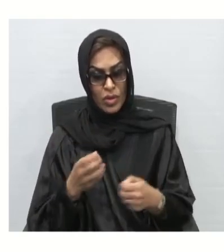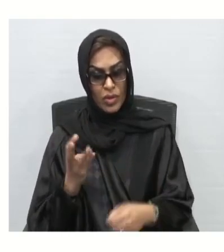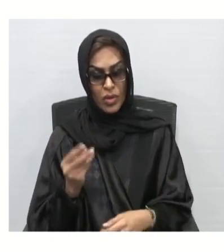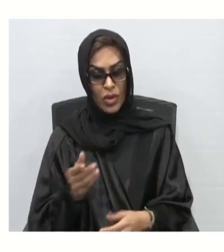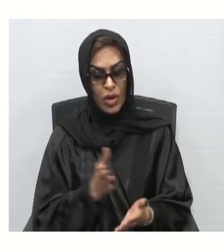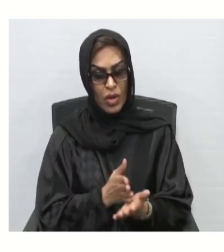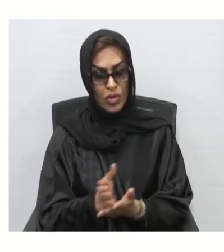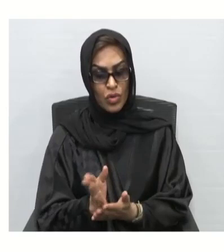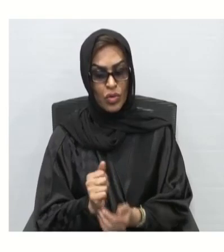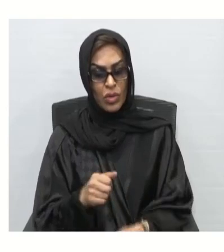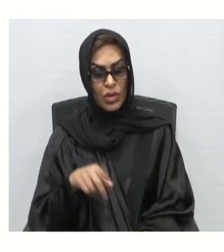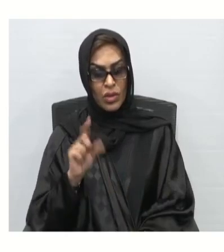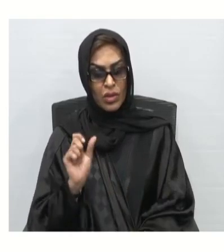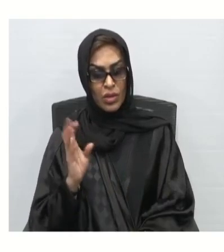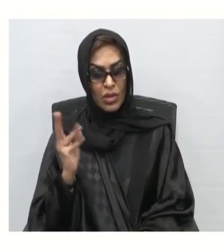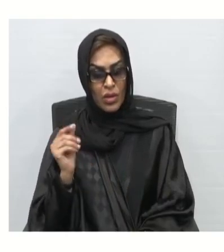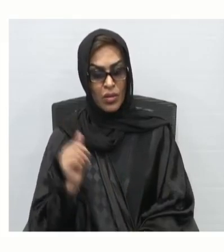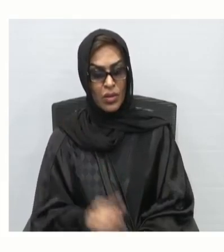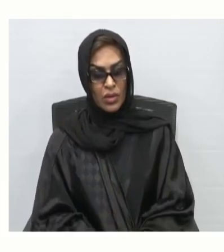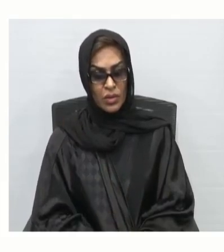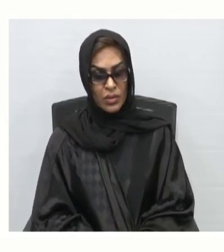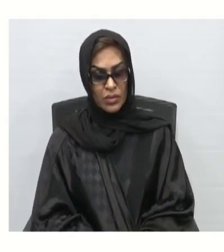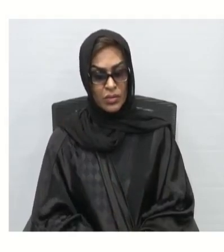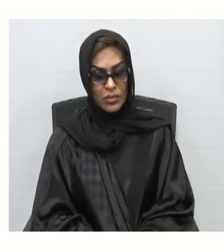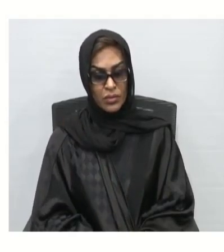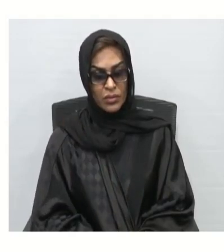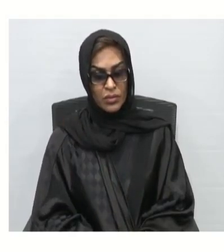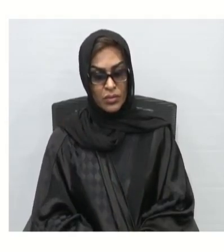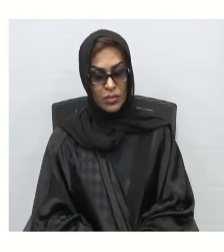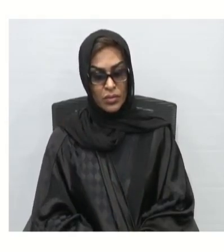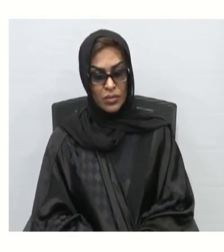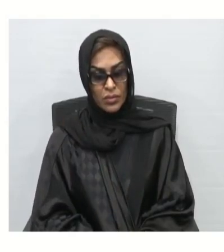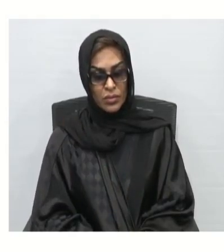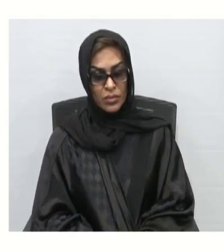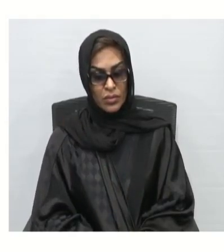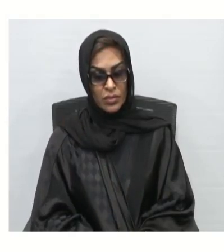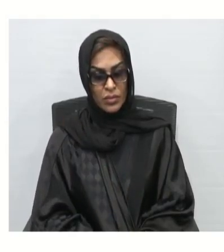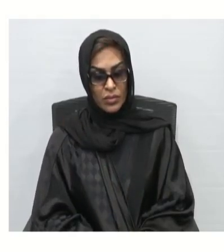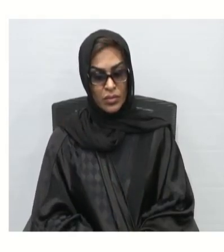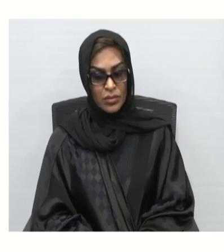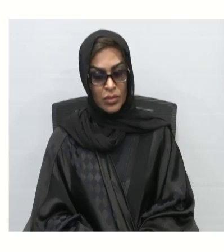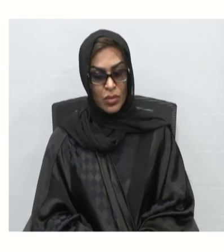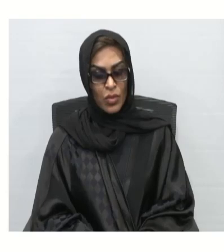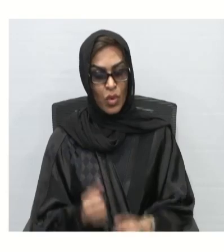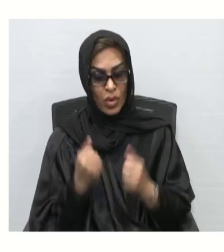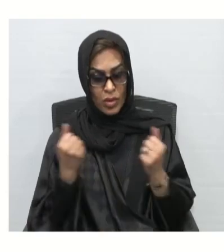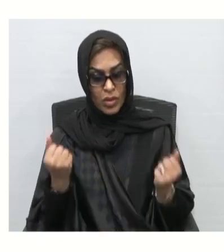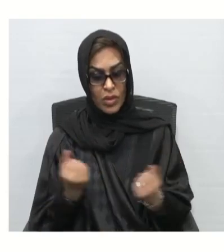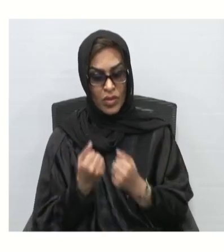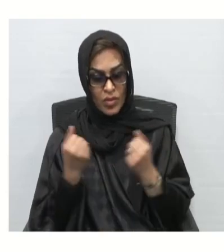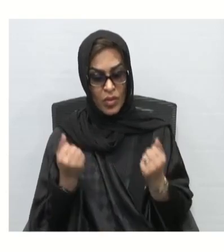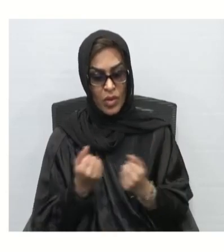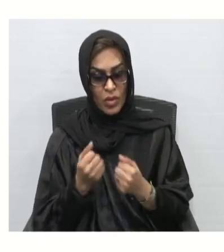السلوك الرقمي المشروع احسنتم هو نشاط تستخدم فيه موارد